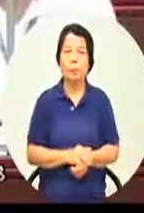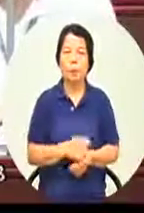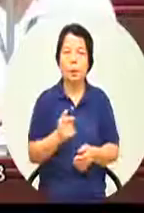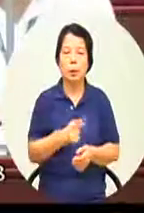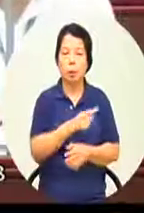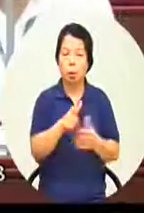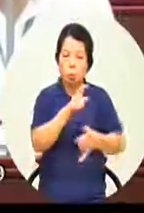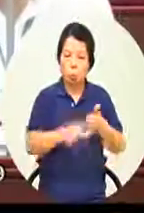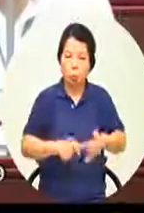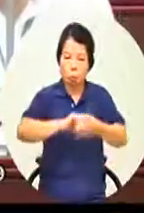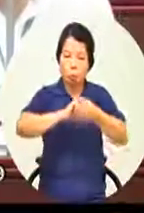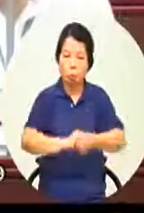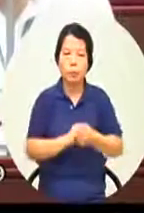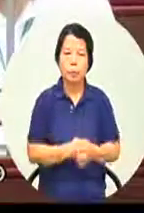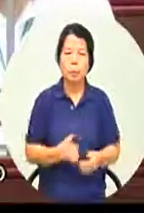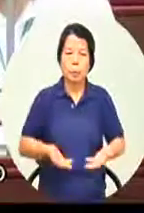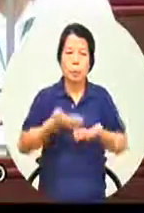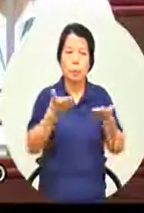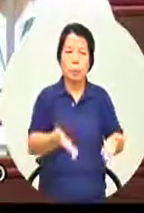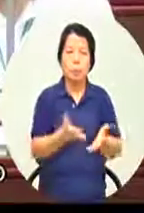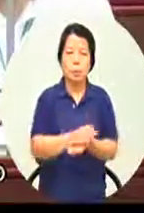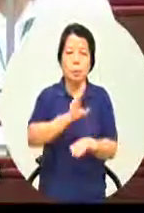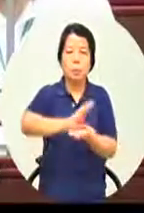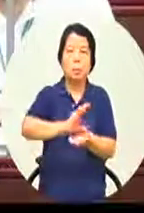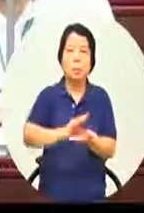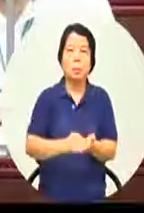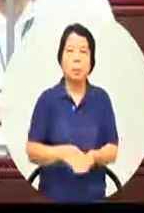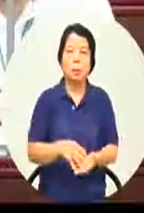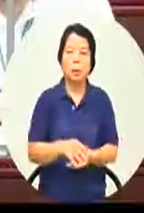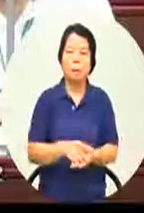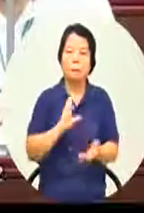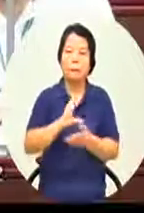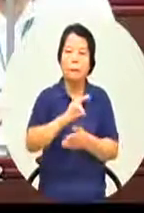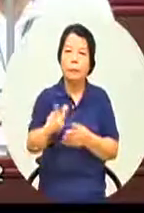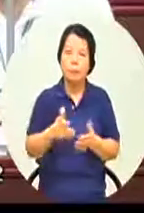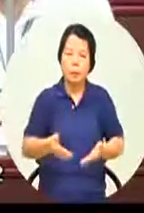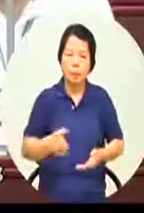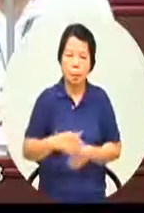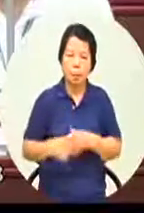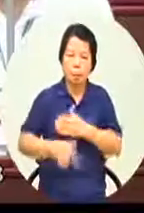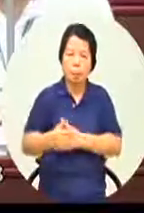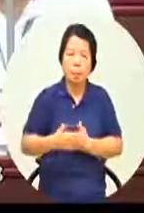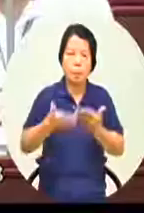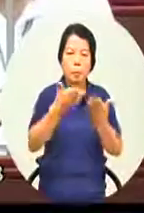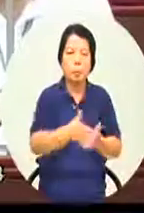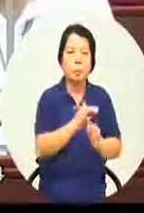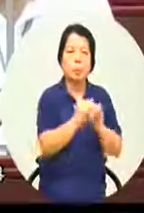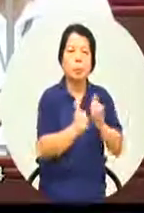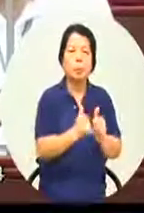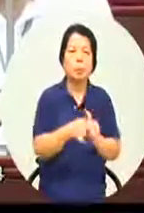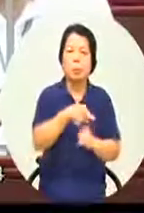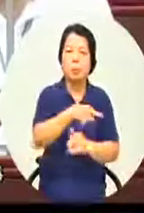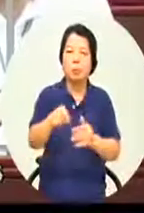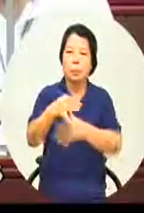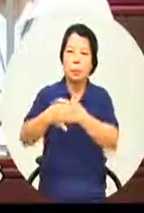案的这一些可以提供出来的停车格，或许用什么方式赶快提供给民众来周知，那让他们能够有及早的